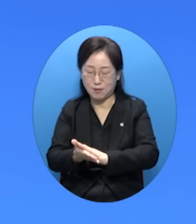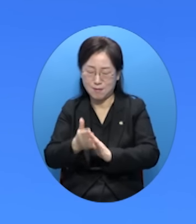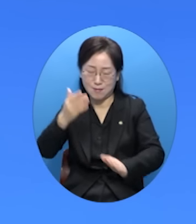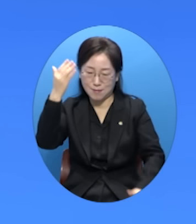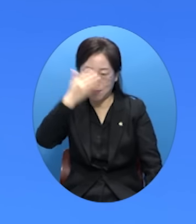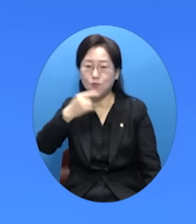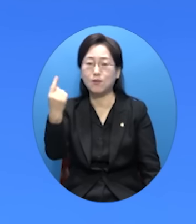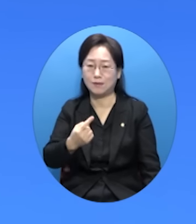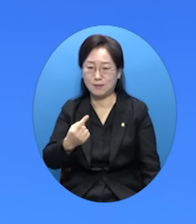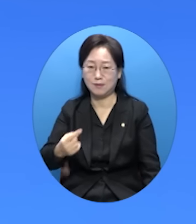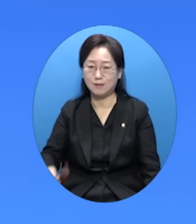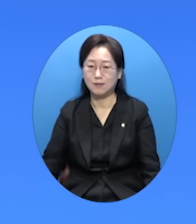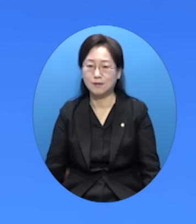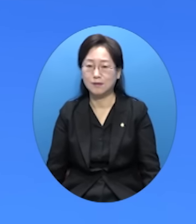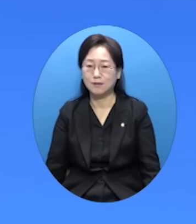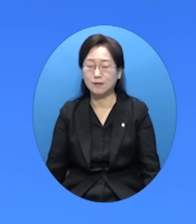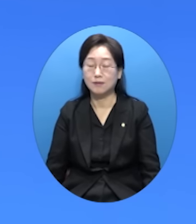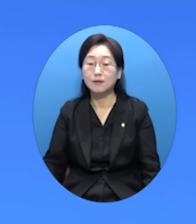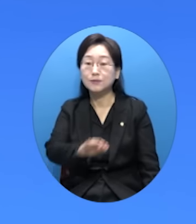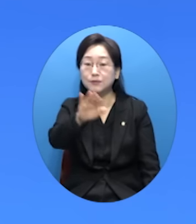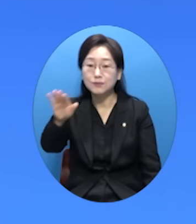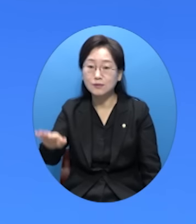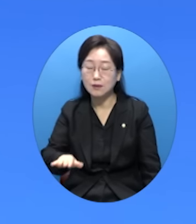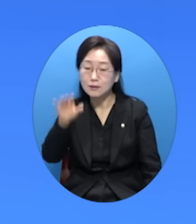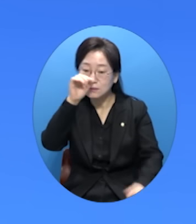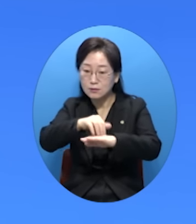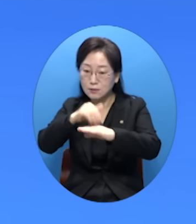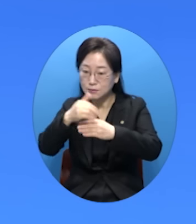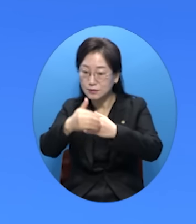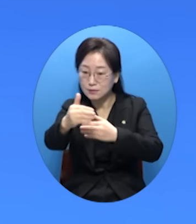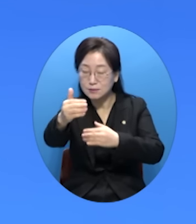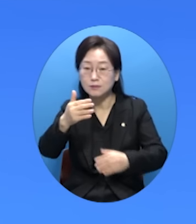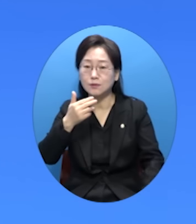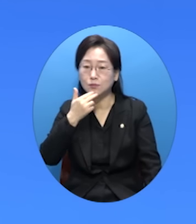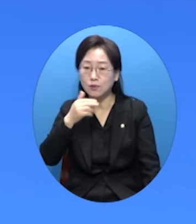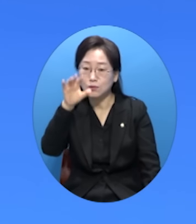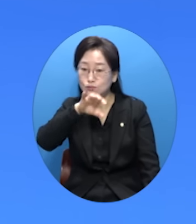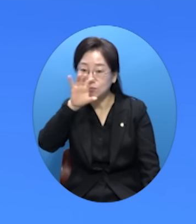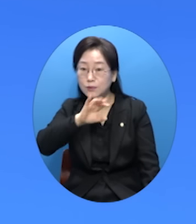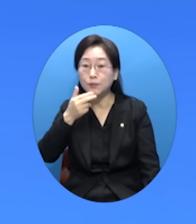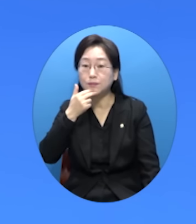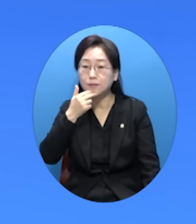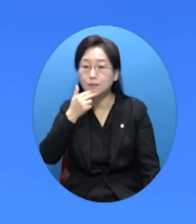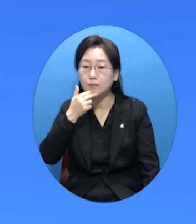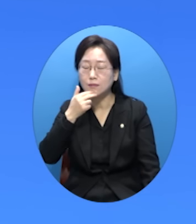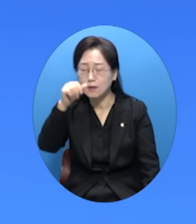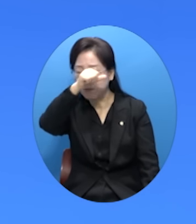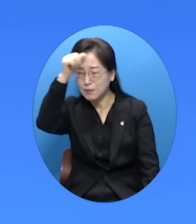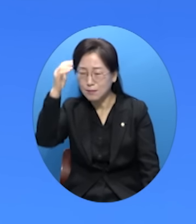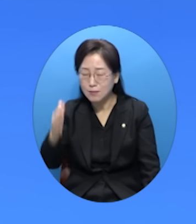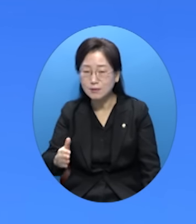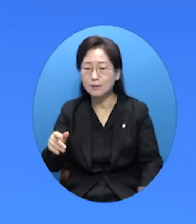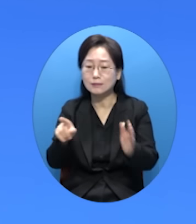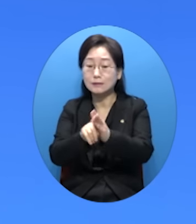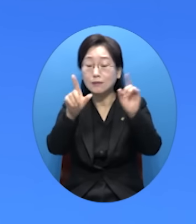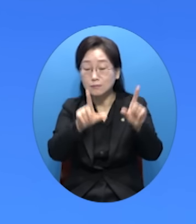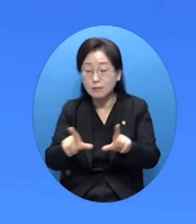것입니다. 우리가 이런 연단 과정을 거치지 않고 훈련되지 않으니까 평생 신앙생활에도